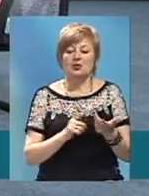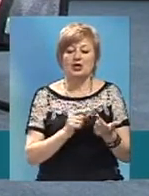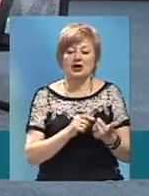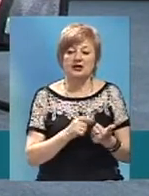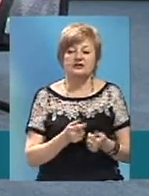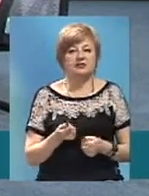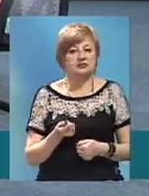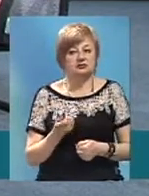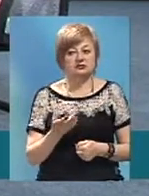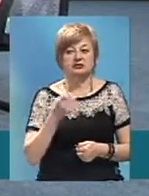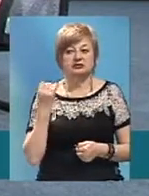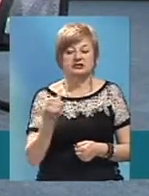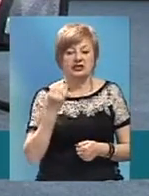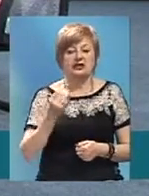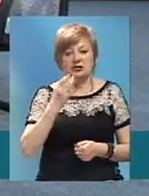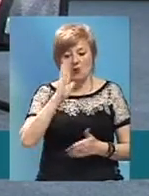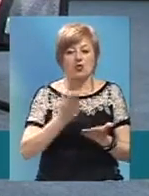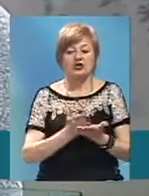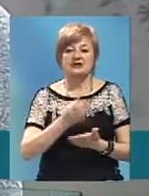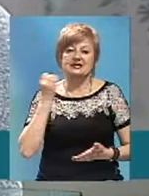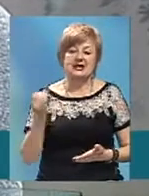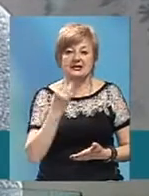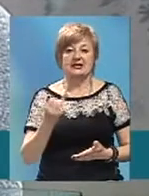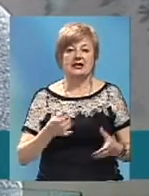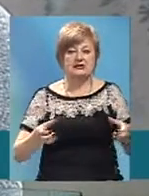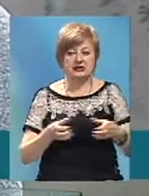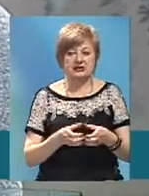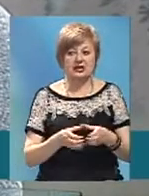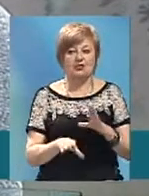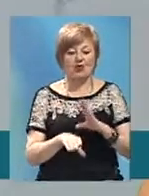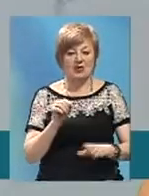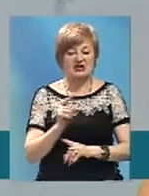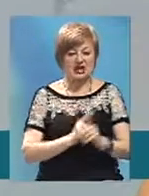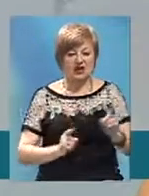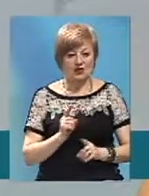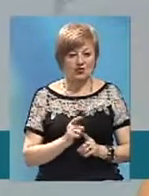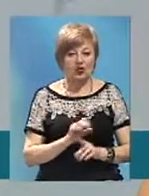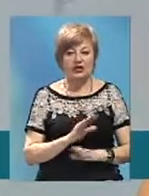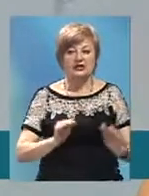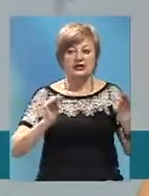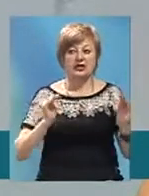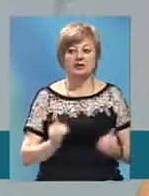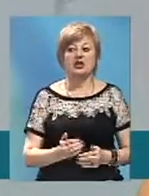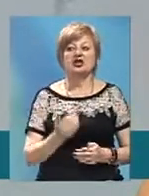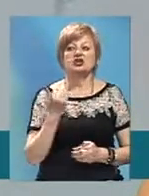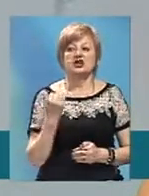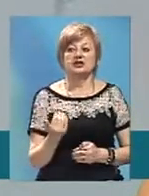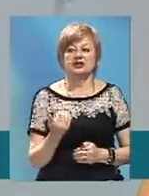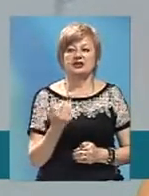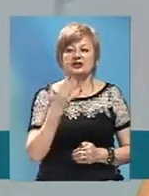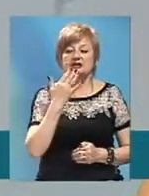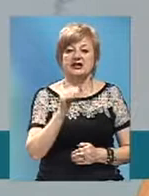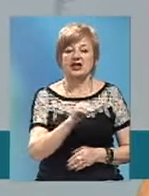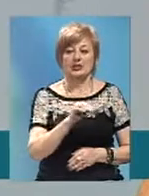список політичних зацікавлених сил у виборчій реформі. Щонайменше їх востаннє на національному